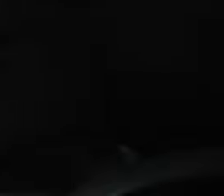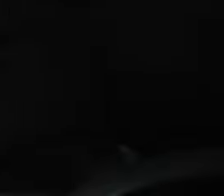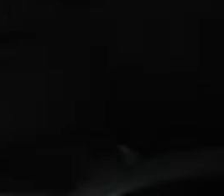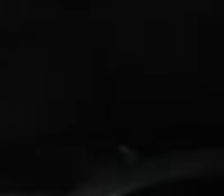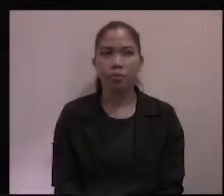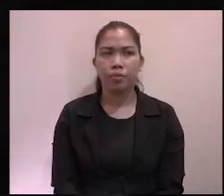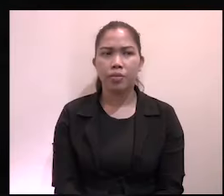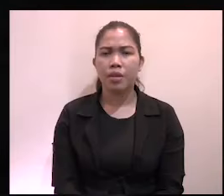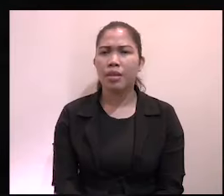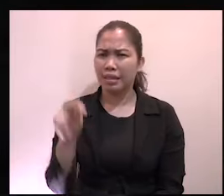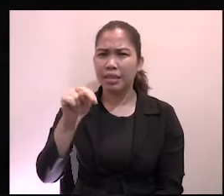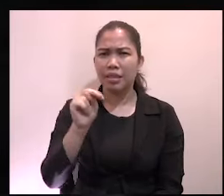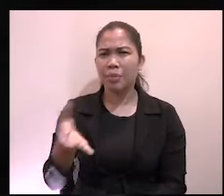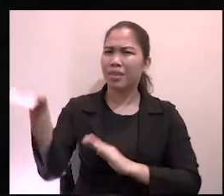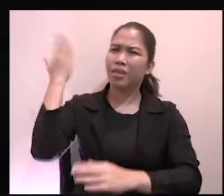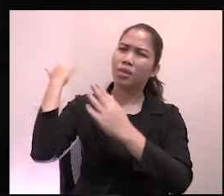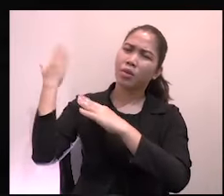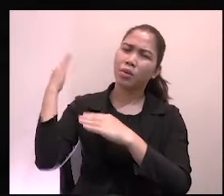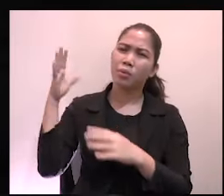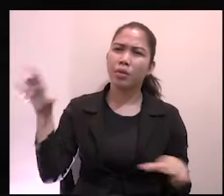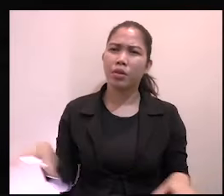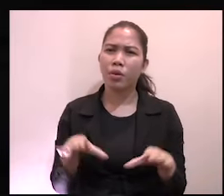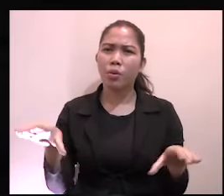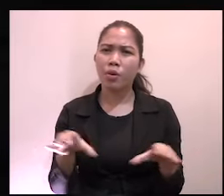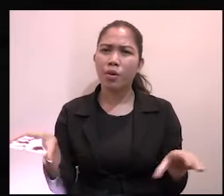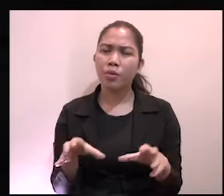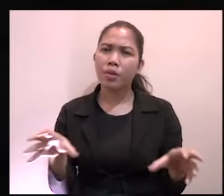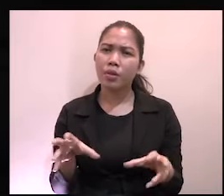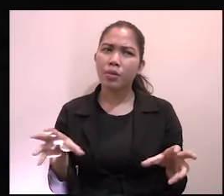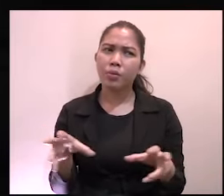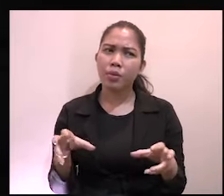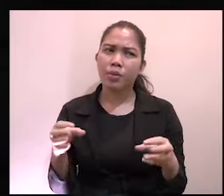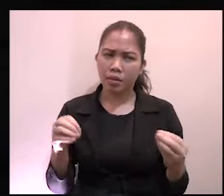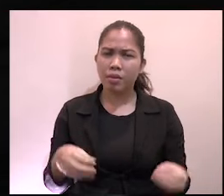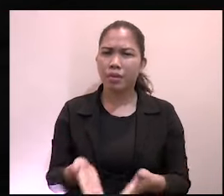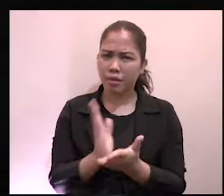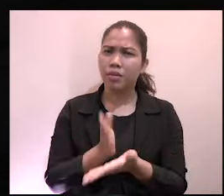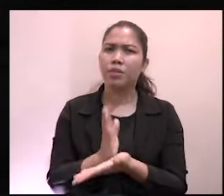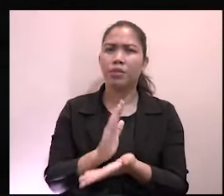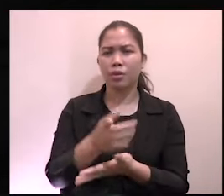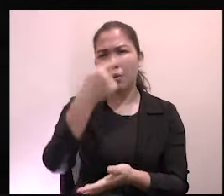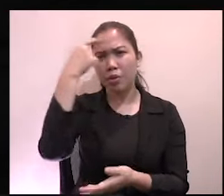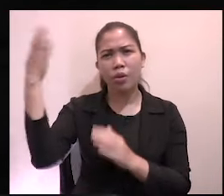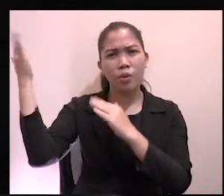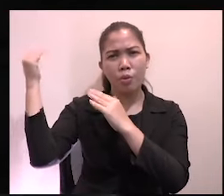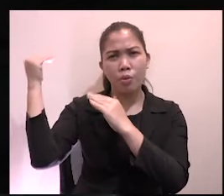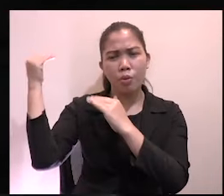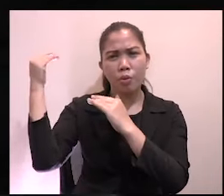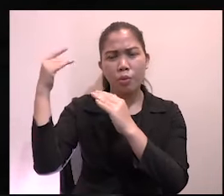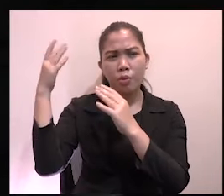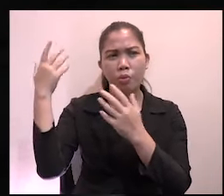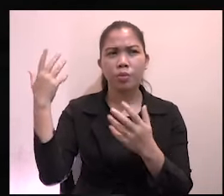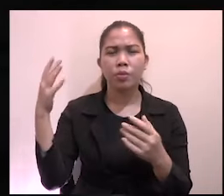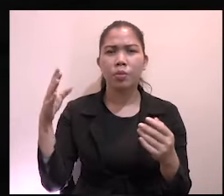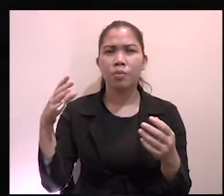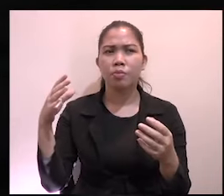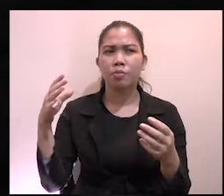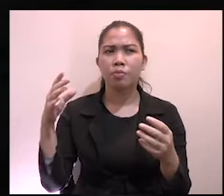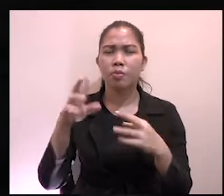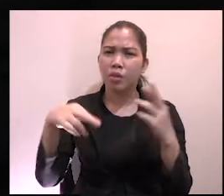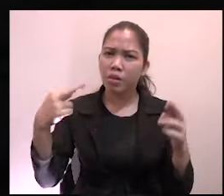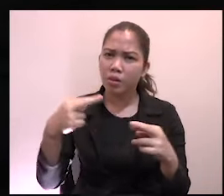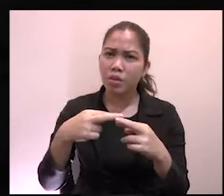Dapat noon po pa ito ginawa eh. Kaso, eh, pinagbibigyan kita ng pinagbibigyan kasi naasa ako na magiging maayos pa ang lahat. Pero anong